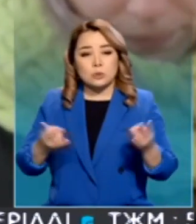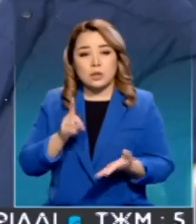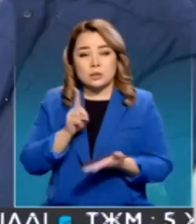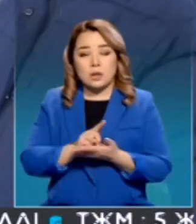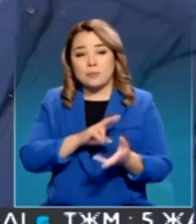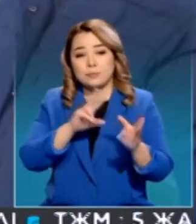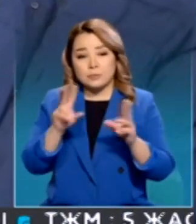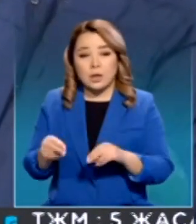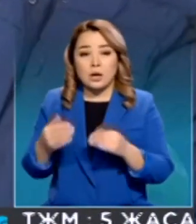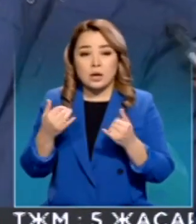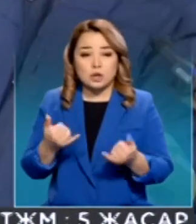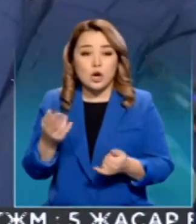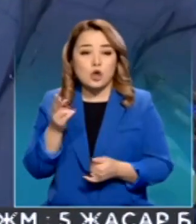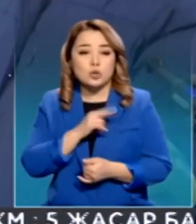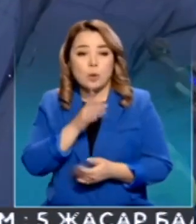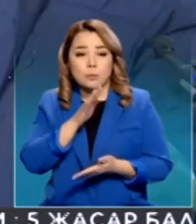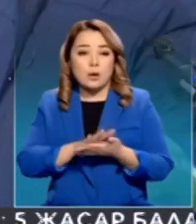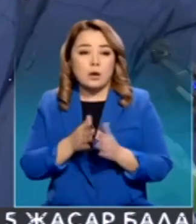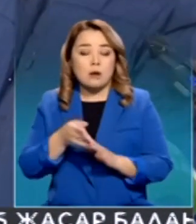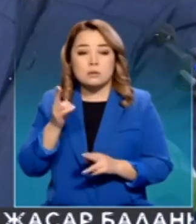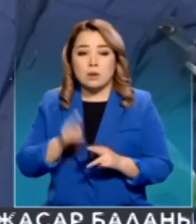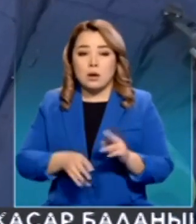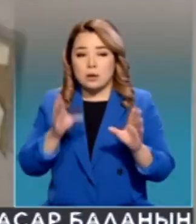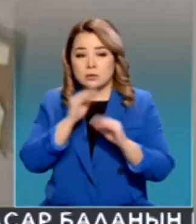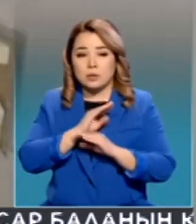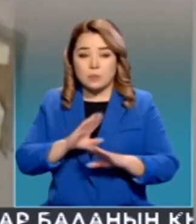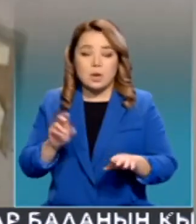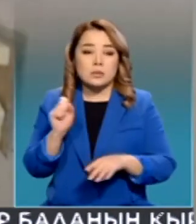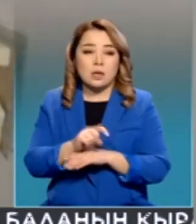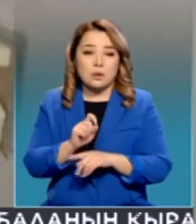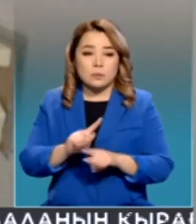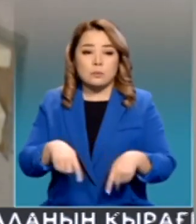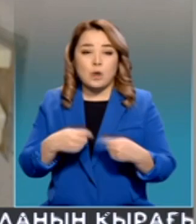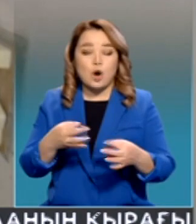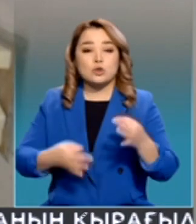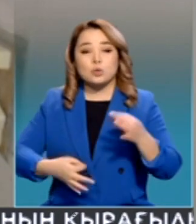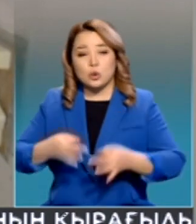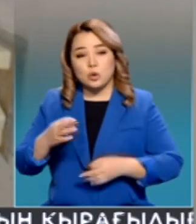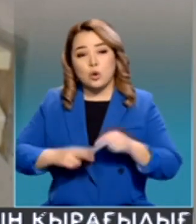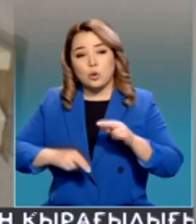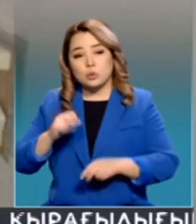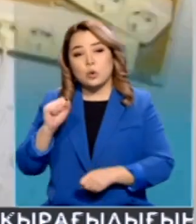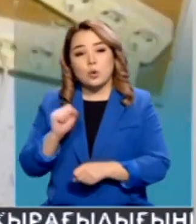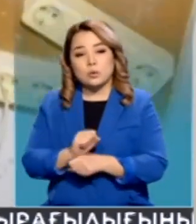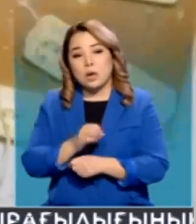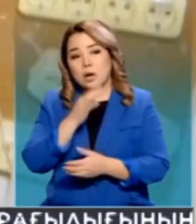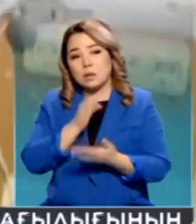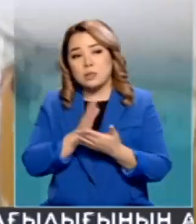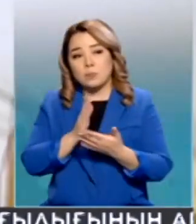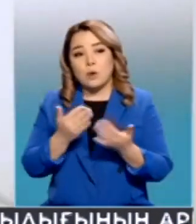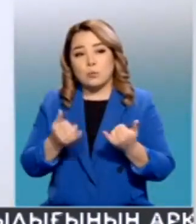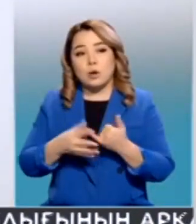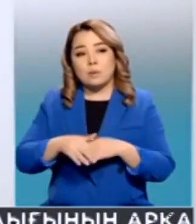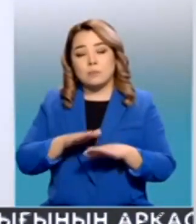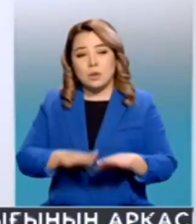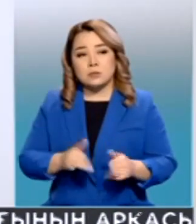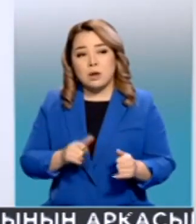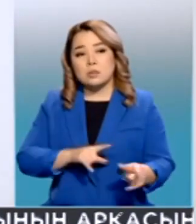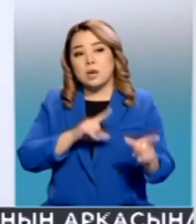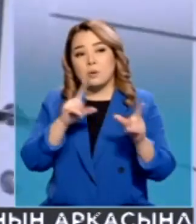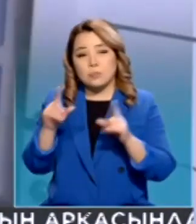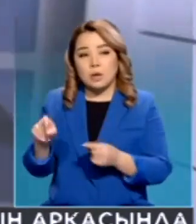еді. Алайда жұмыс мерзімде бітпегендіктен тапсырыс беруші мен мердігер соттасып, құрылыс мүлде тоқтап қалды. Бүгін аймаққа сапар